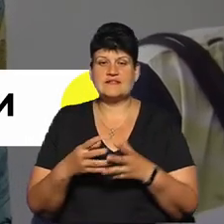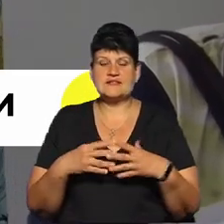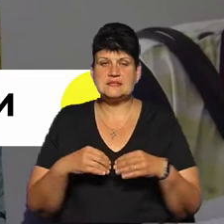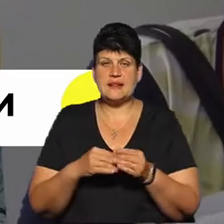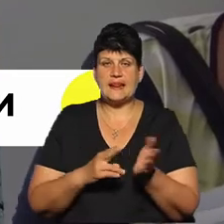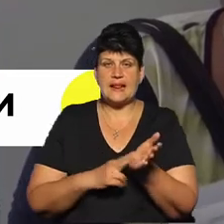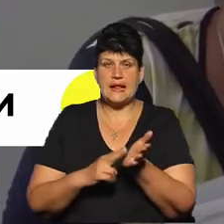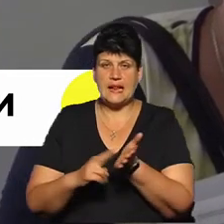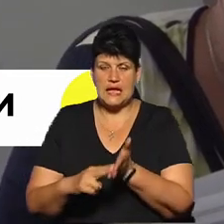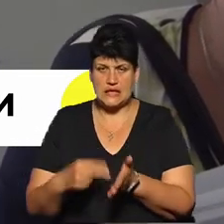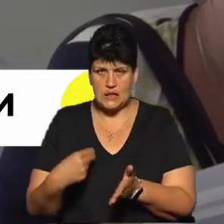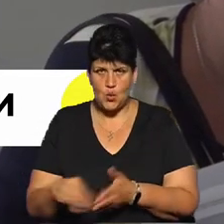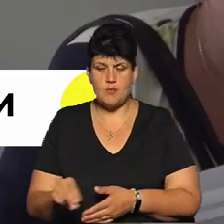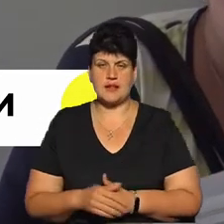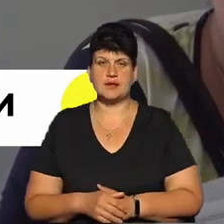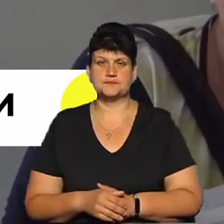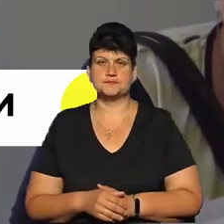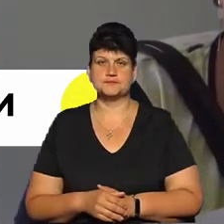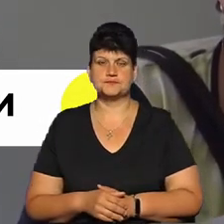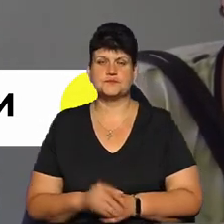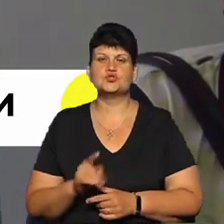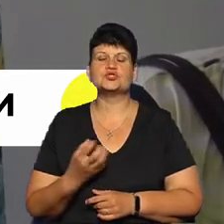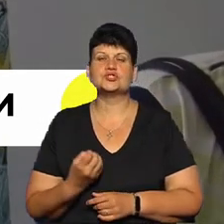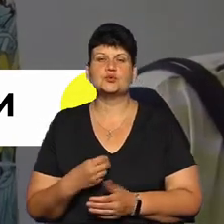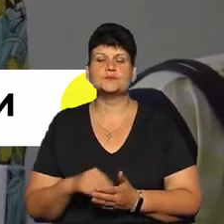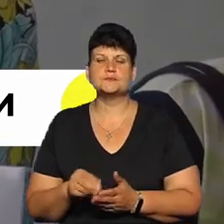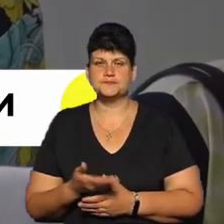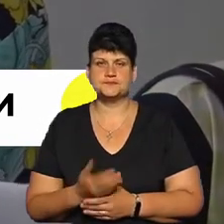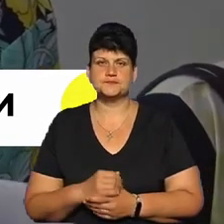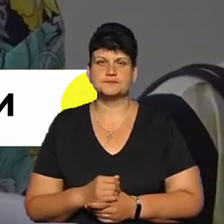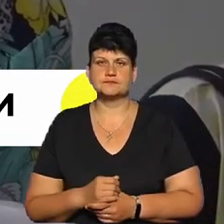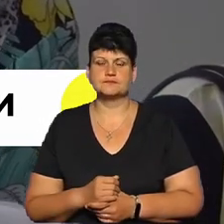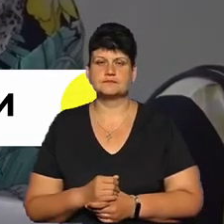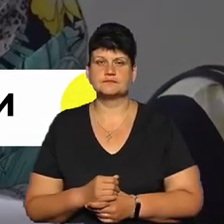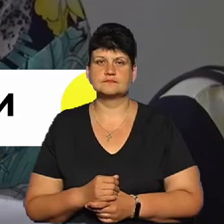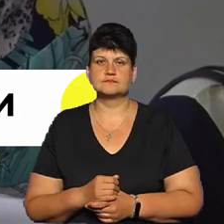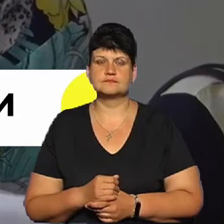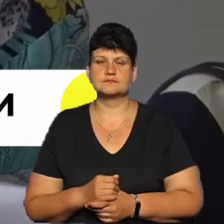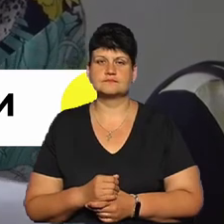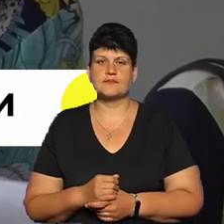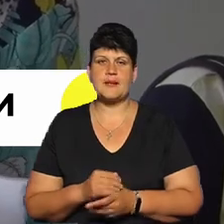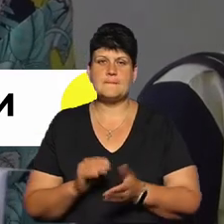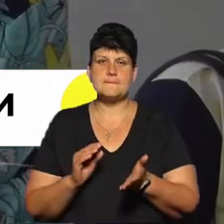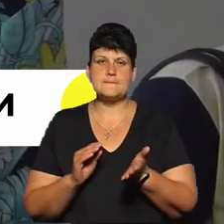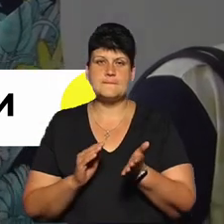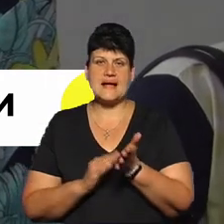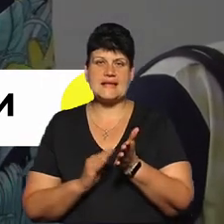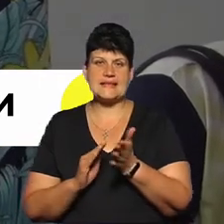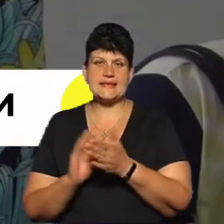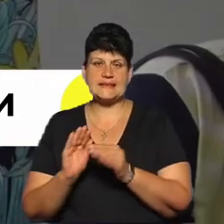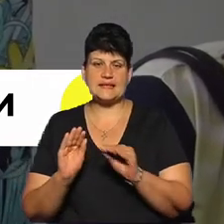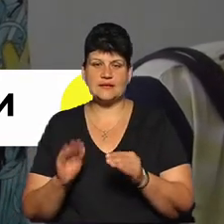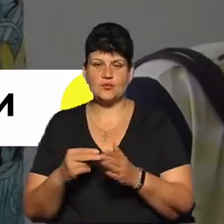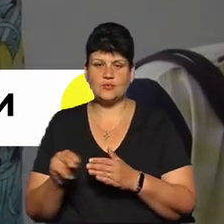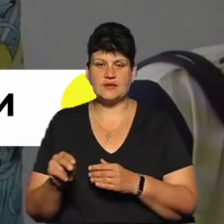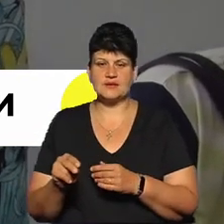купила. Ще що-то я купила на от такі магнітики купила. Так, я від